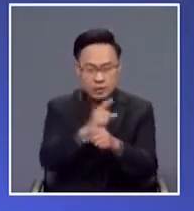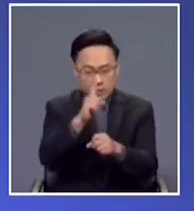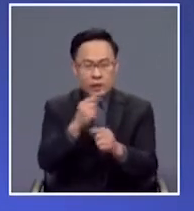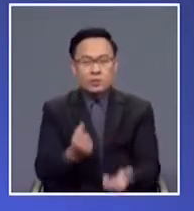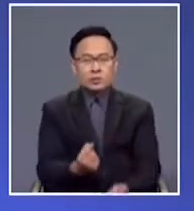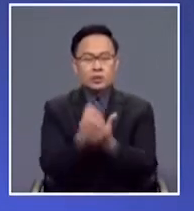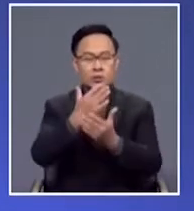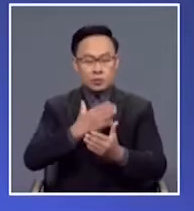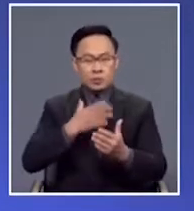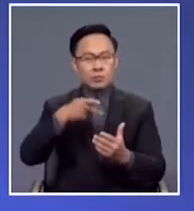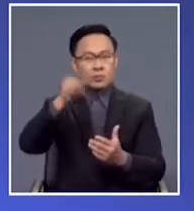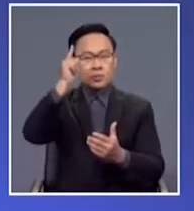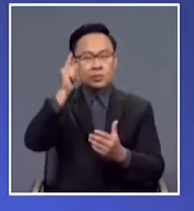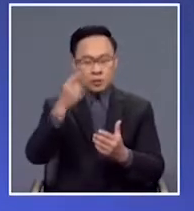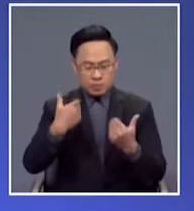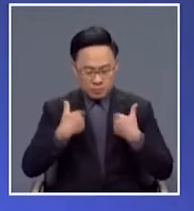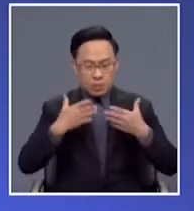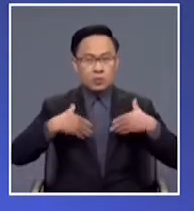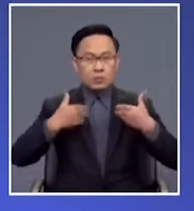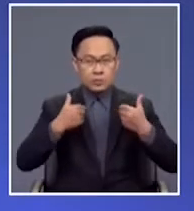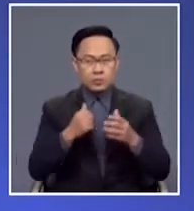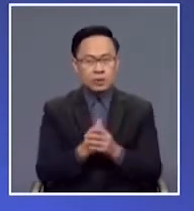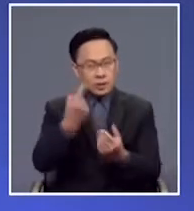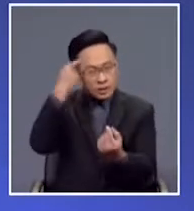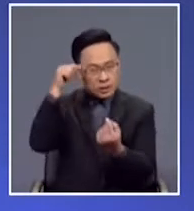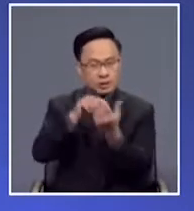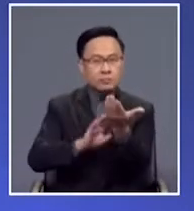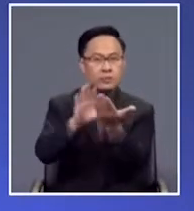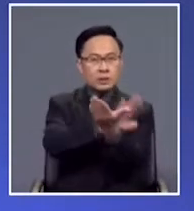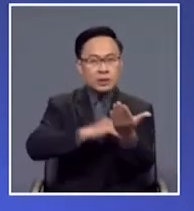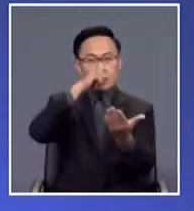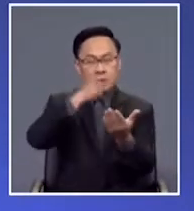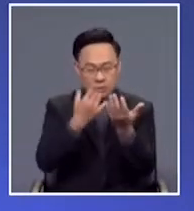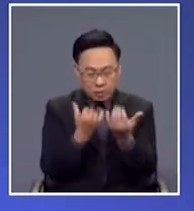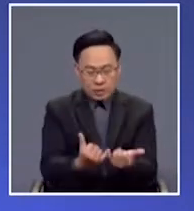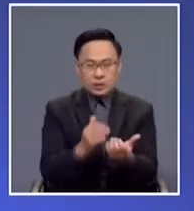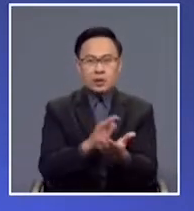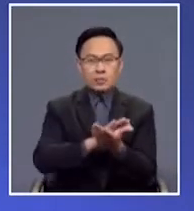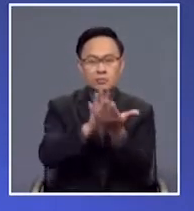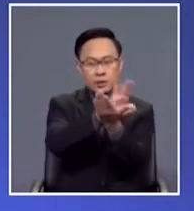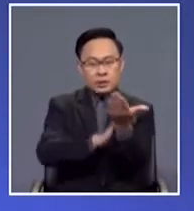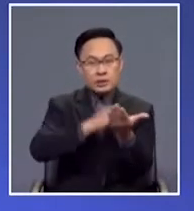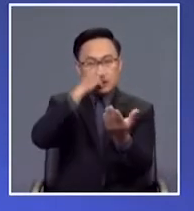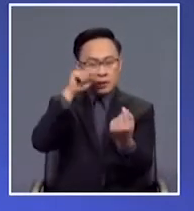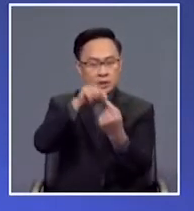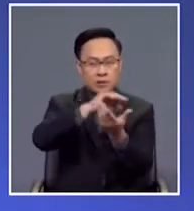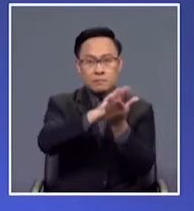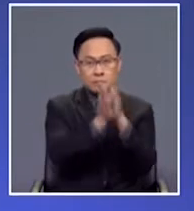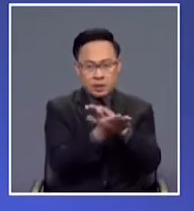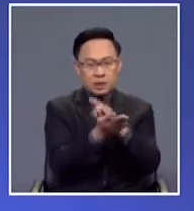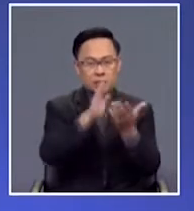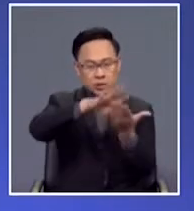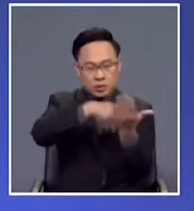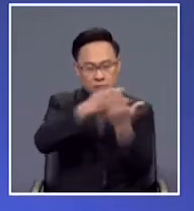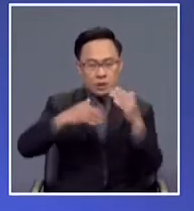คนนั่นเองสำหรับในภาพรวมของประเทศแล้ววันนี้ประเทศไทยมาถึงจุดเปลี่ยนในหลายมิติโดยเฉพาะยุทธศาสตร์การพัฒ